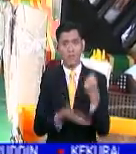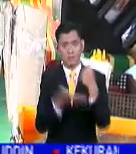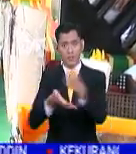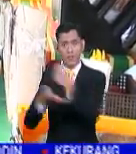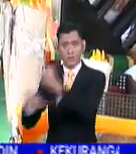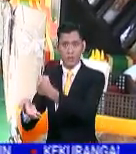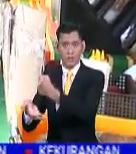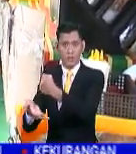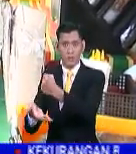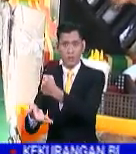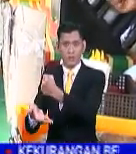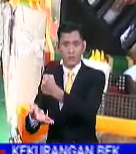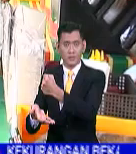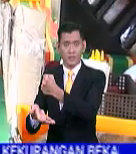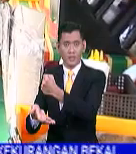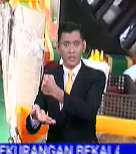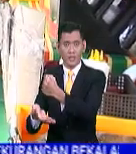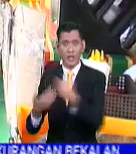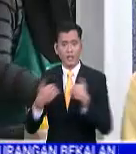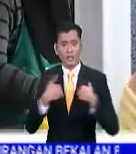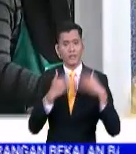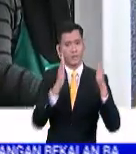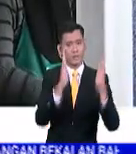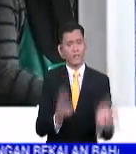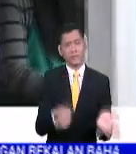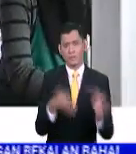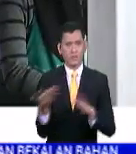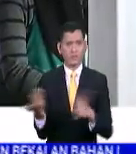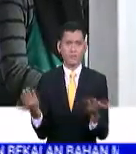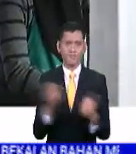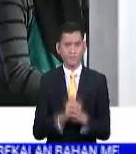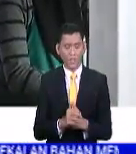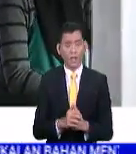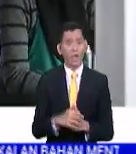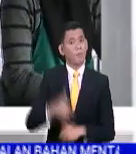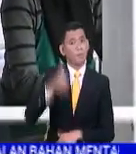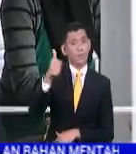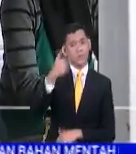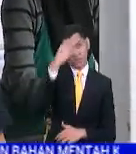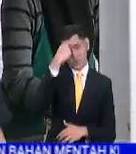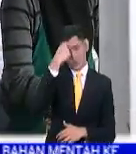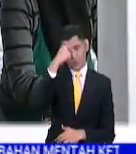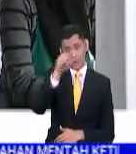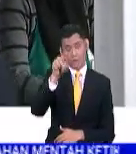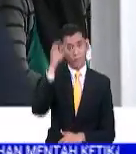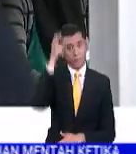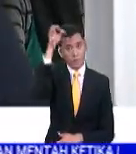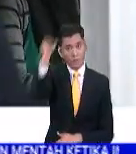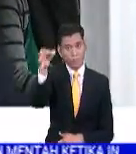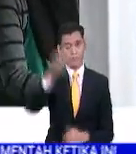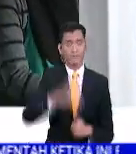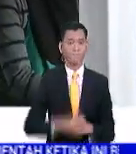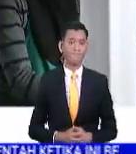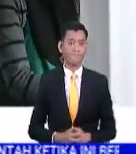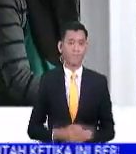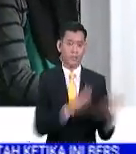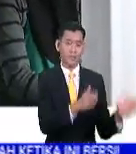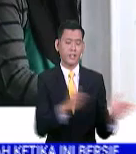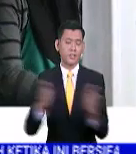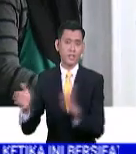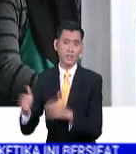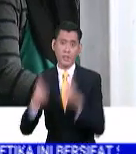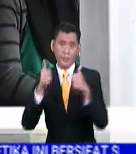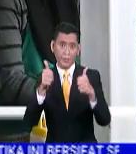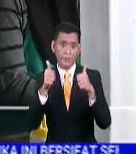ni. Tak ada yang masa hilang nyawa apa semua tu kan. Baguslah itu untuk dia punya apa tau. Lancangan